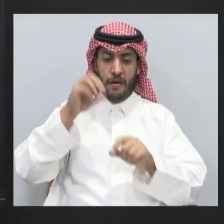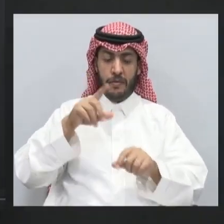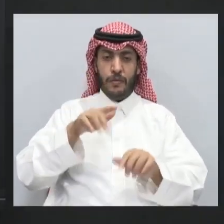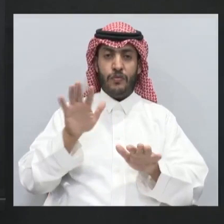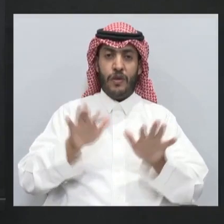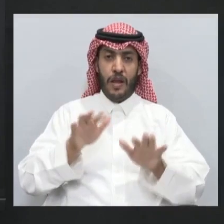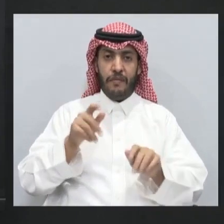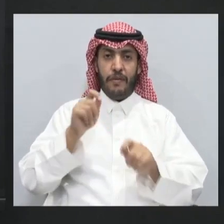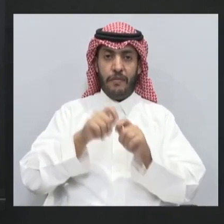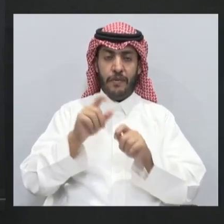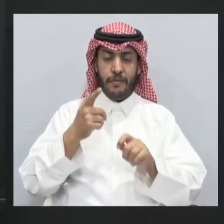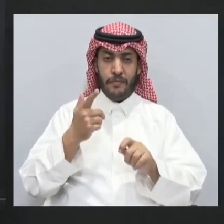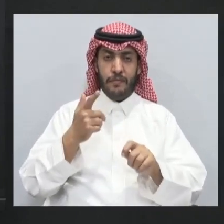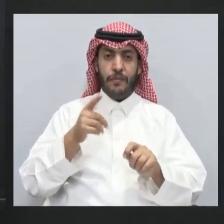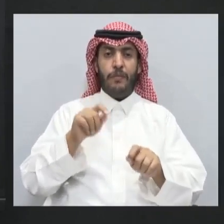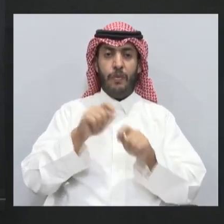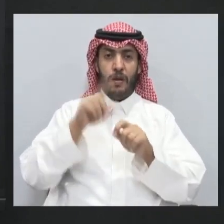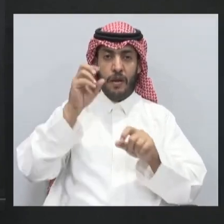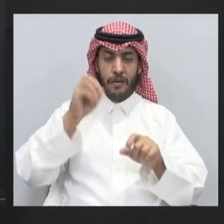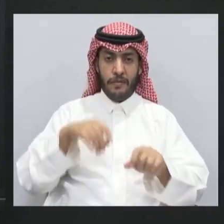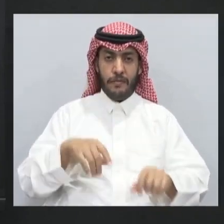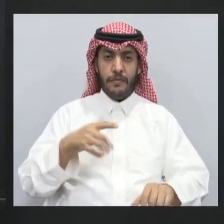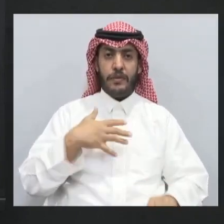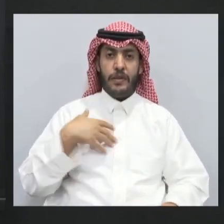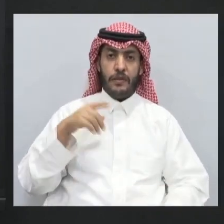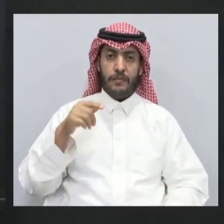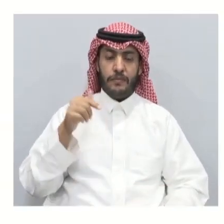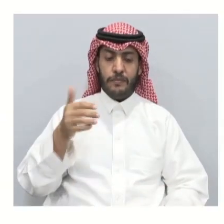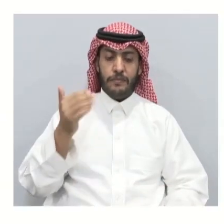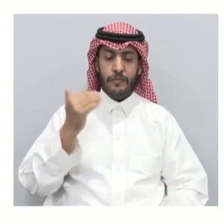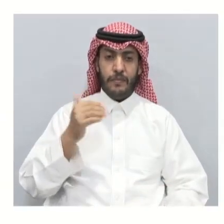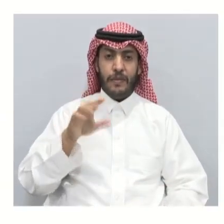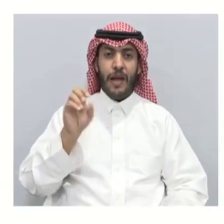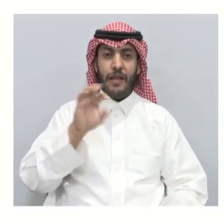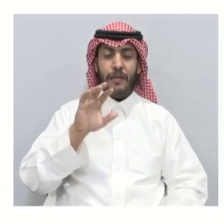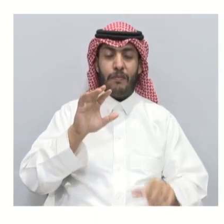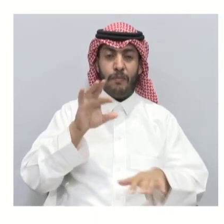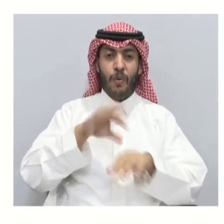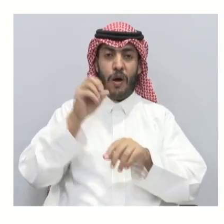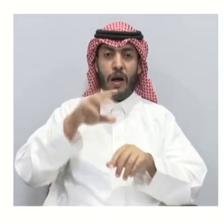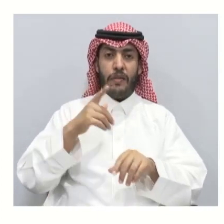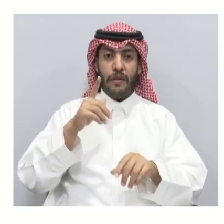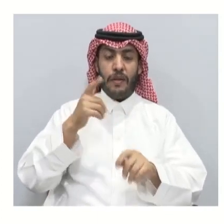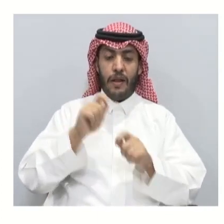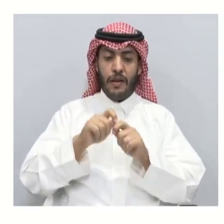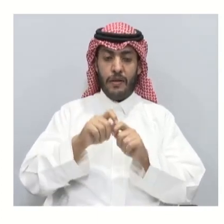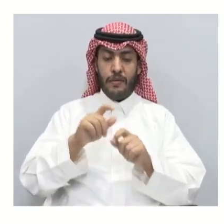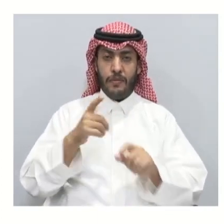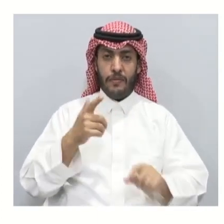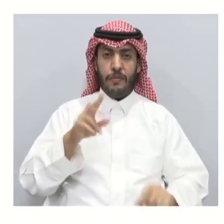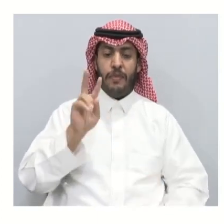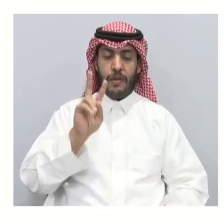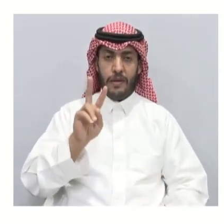السلحفاه مخلوق حي اسعدكم الله اذا عدد المخلوقات الحيه كم يا مبدعين